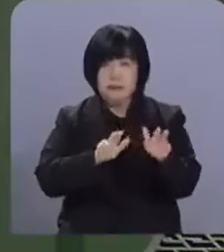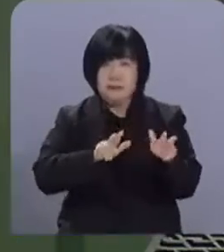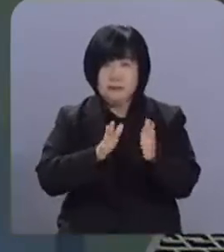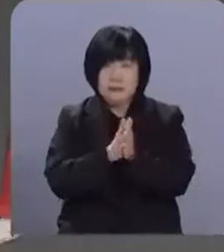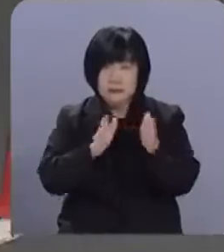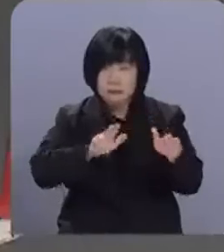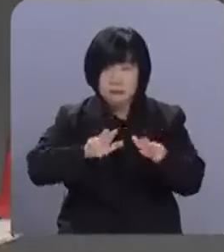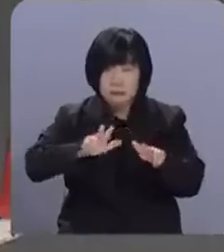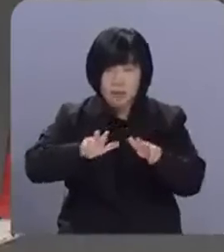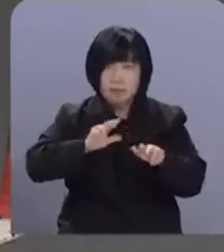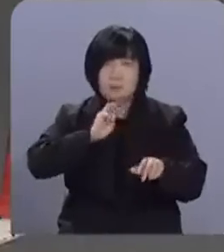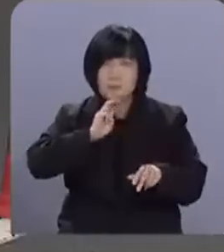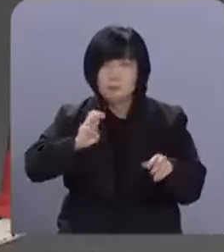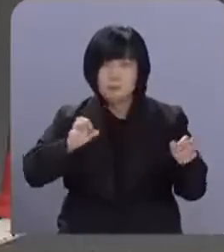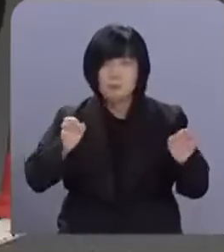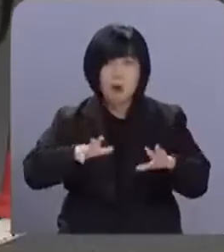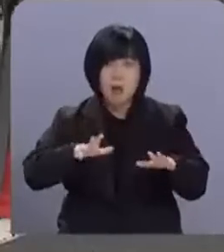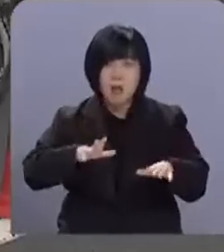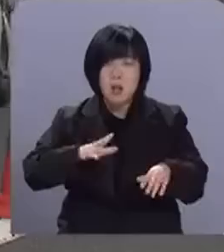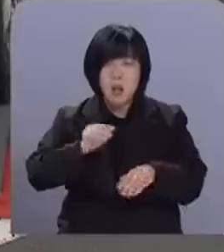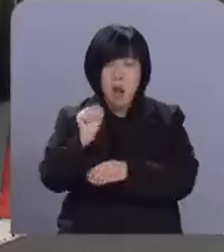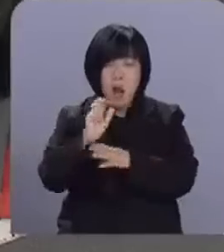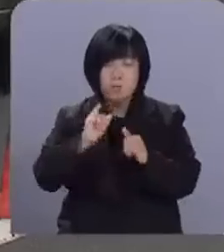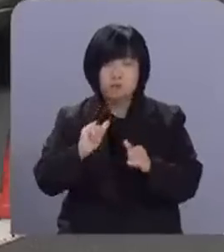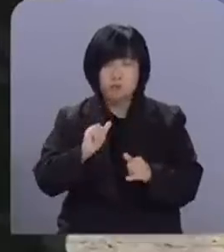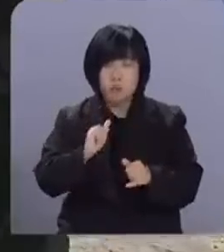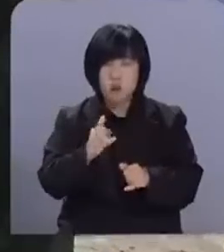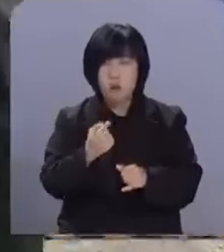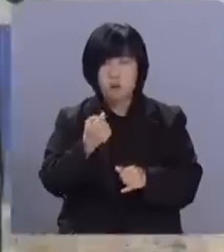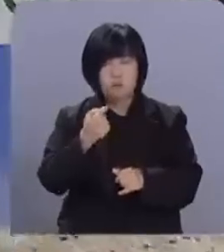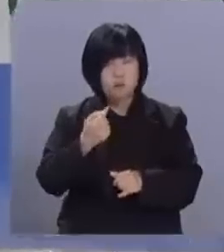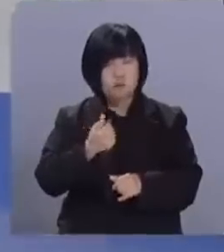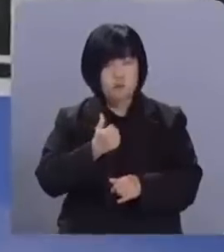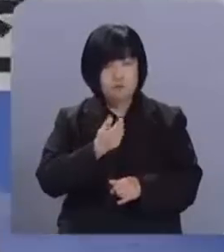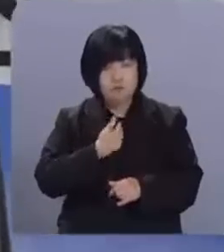30분 만에 한 운전자에게서 알코올이 감지됩니다.